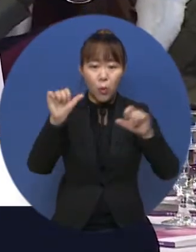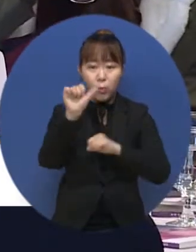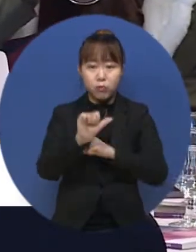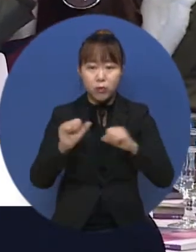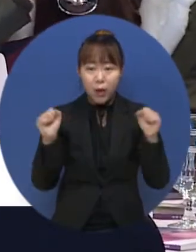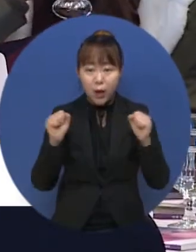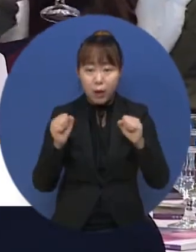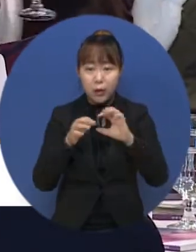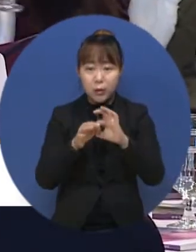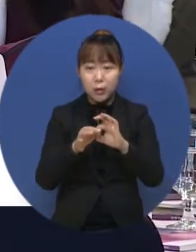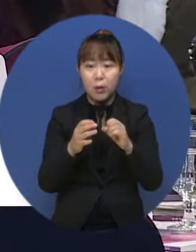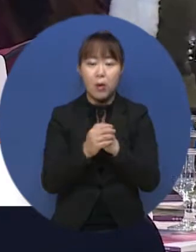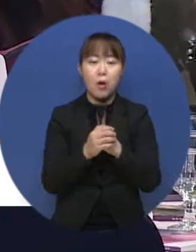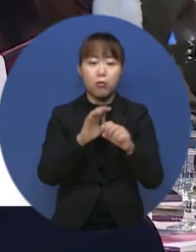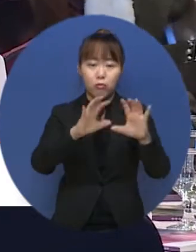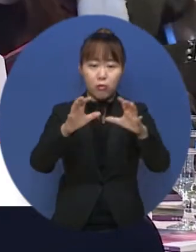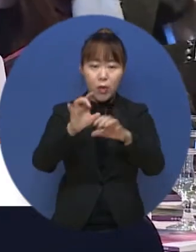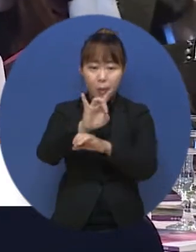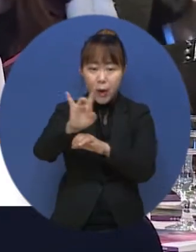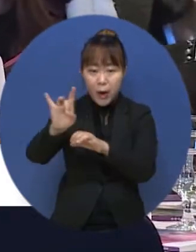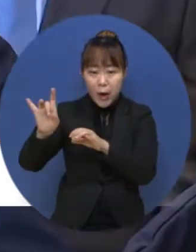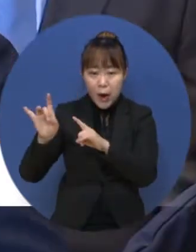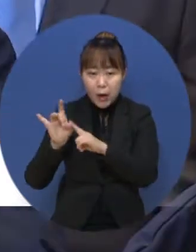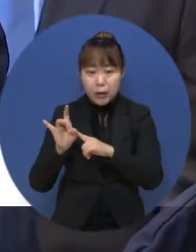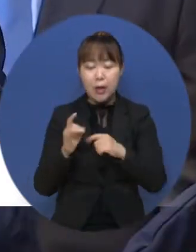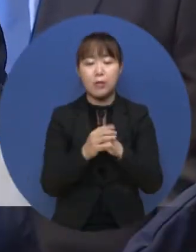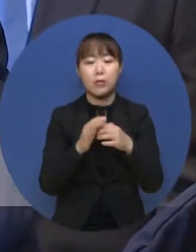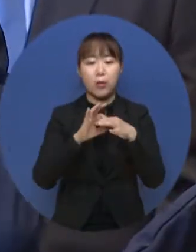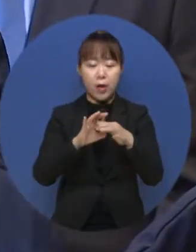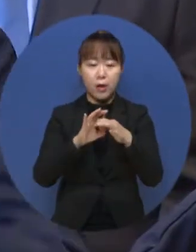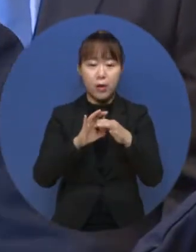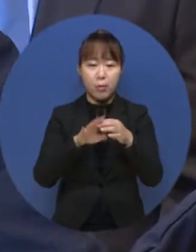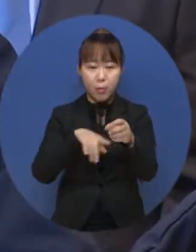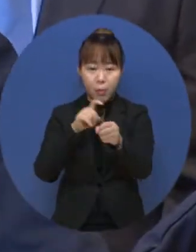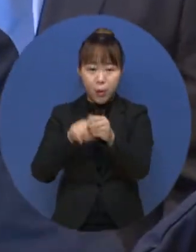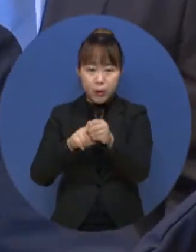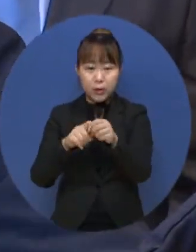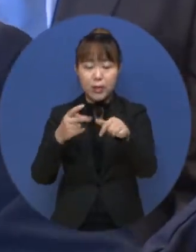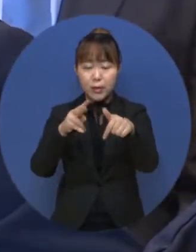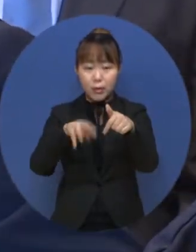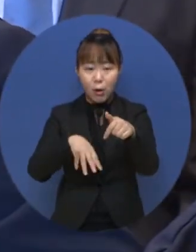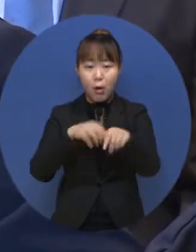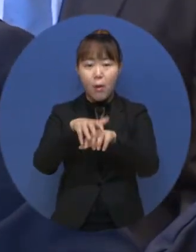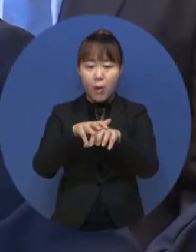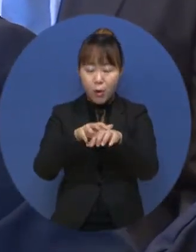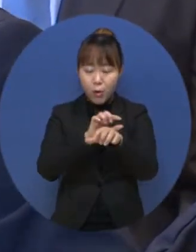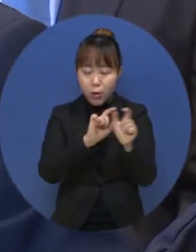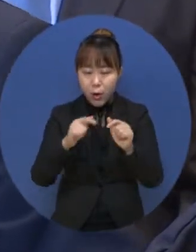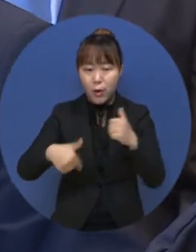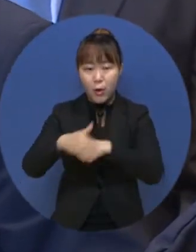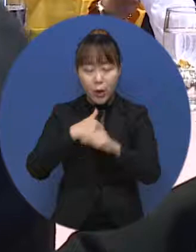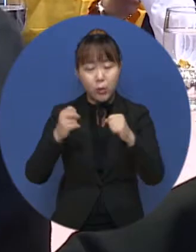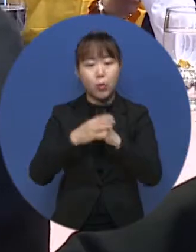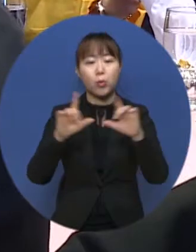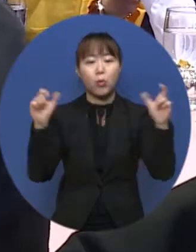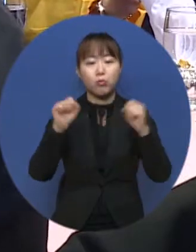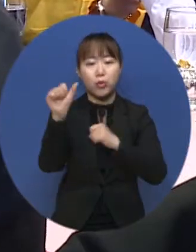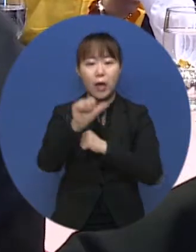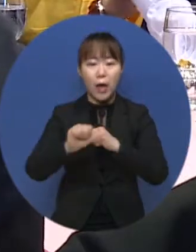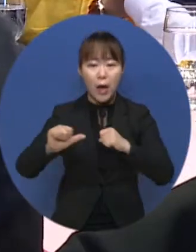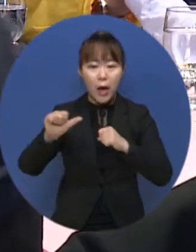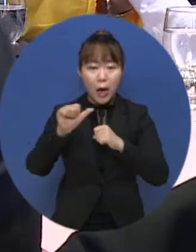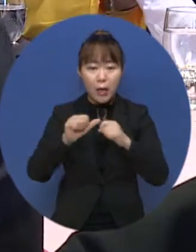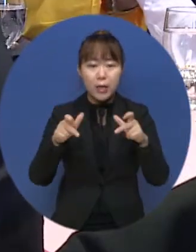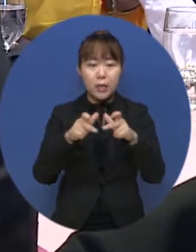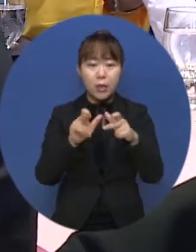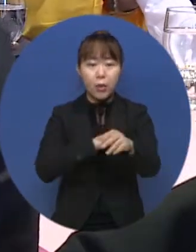장애컨퍼런스는 동북아 국가별 CRPD와 SDGs, 인천전략 이행 현황과 동북아 장애인의 권리